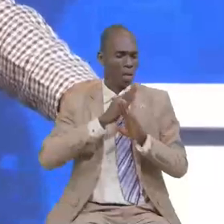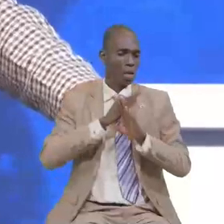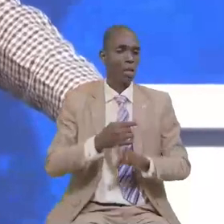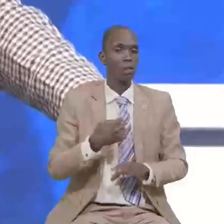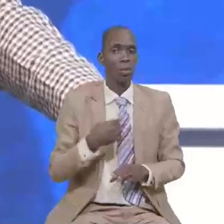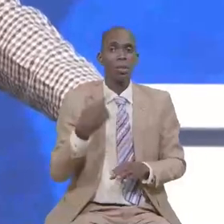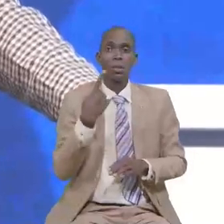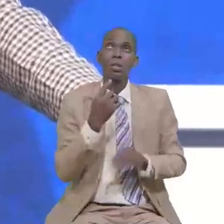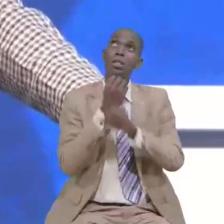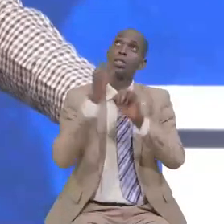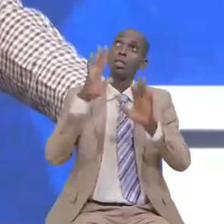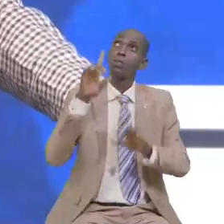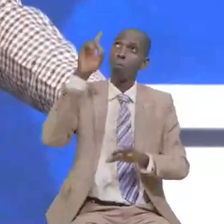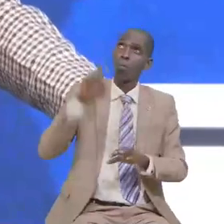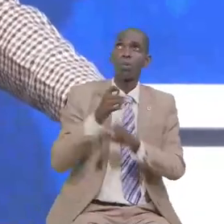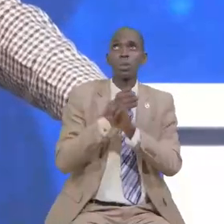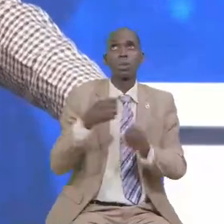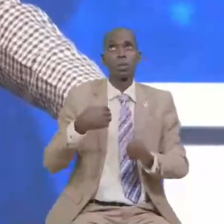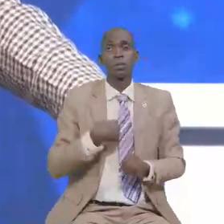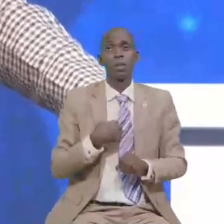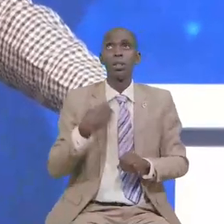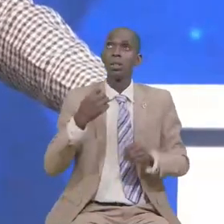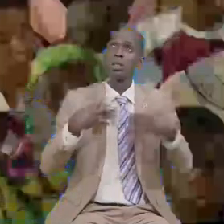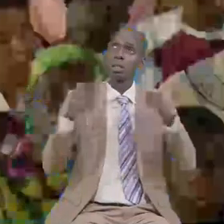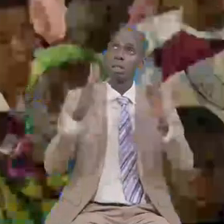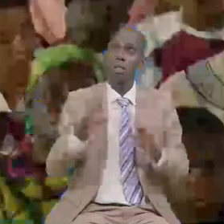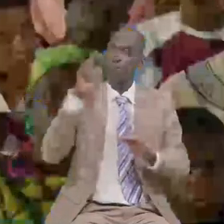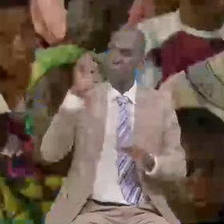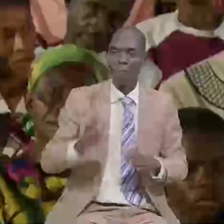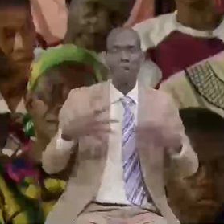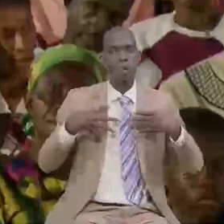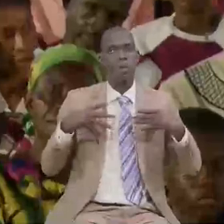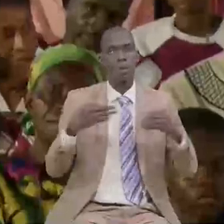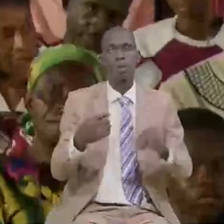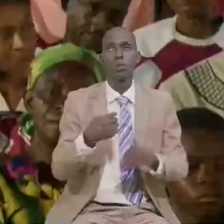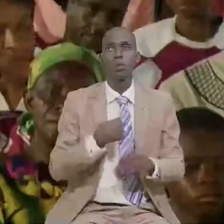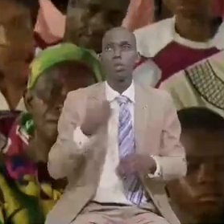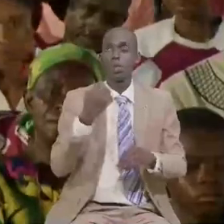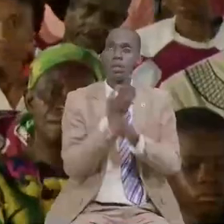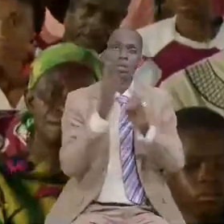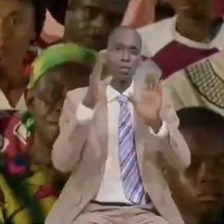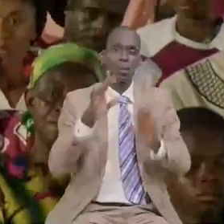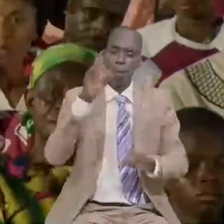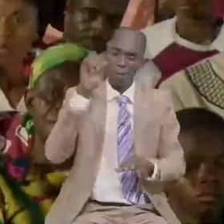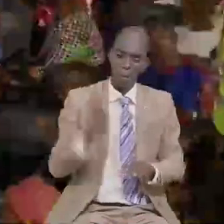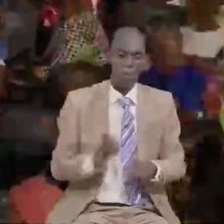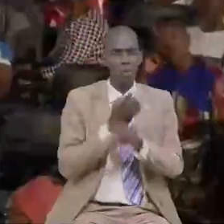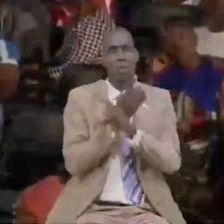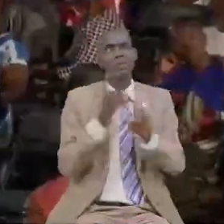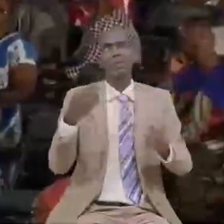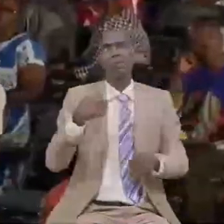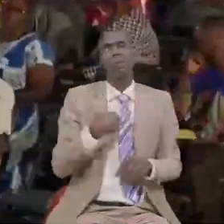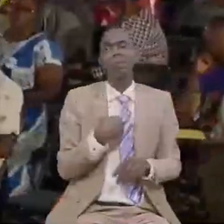Le sauveur doit me sauver. Le guérisseur doit me guérir. Le libérateur doit